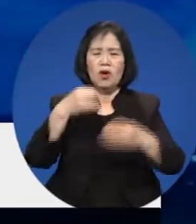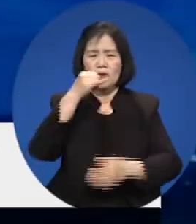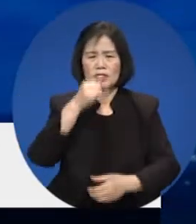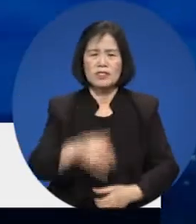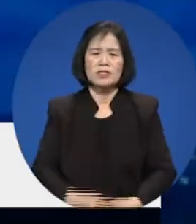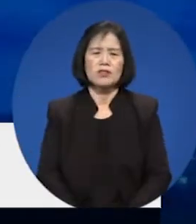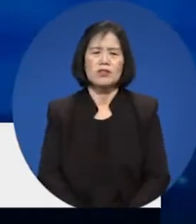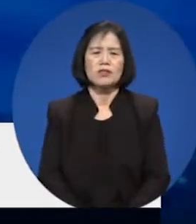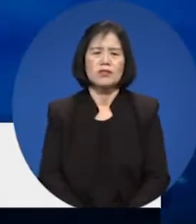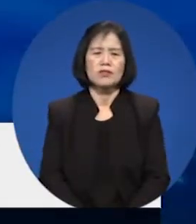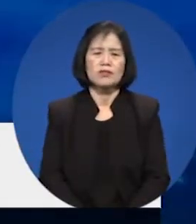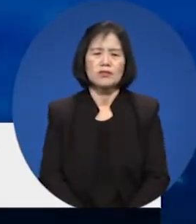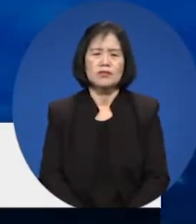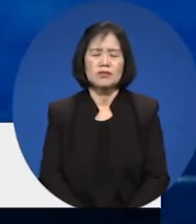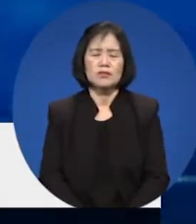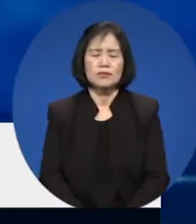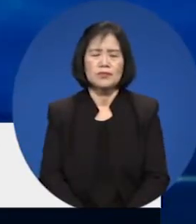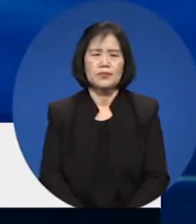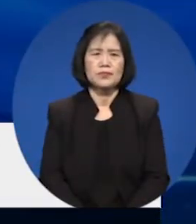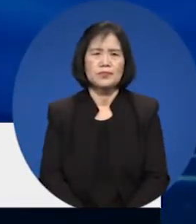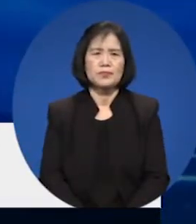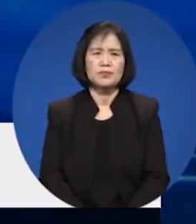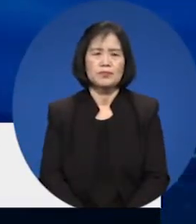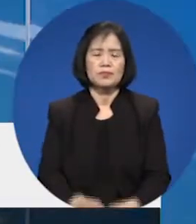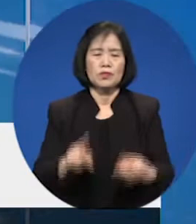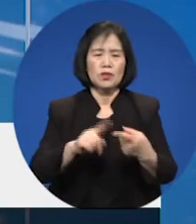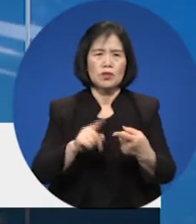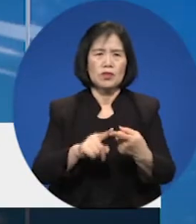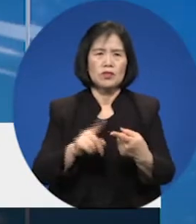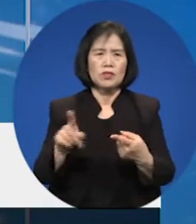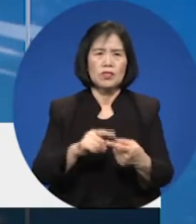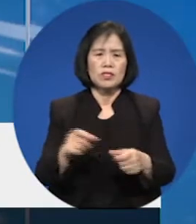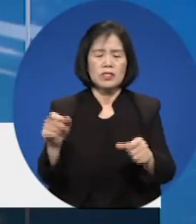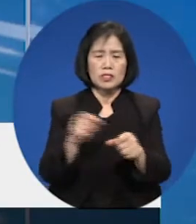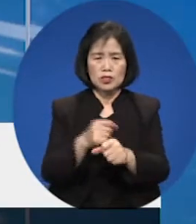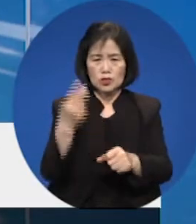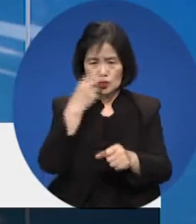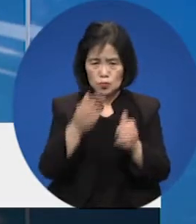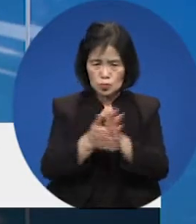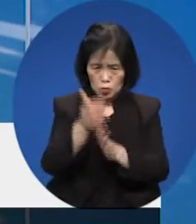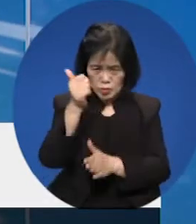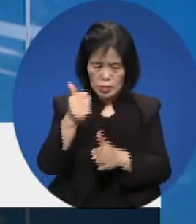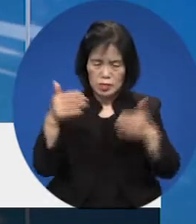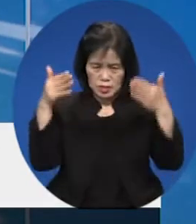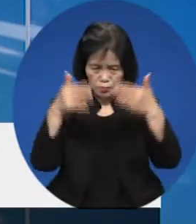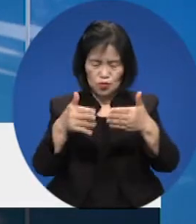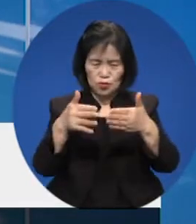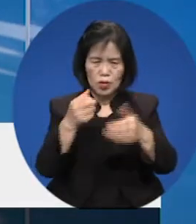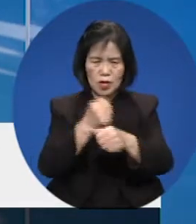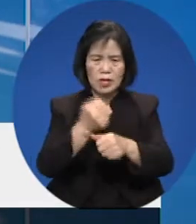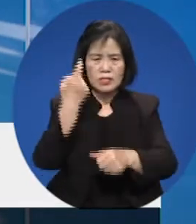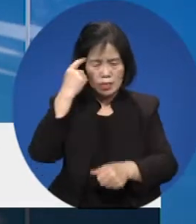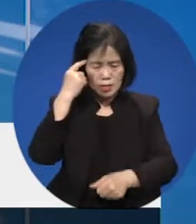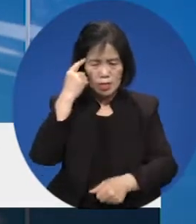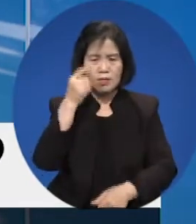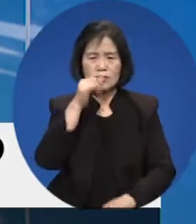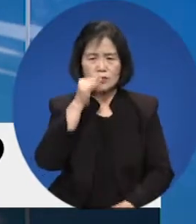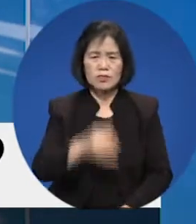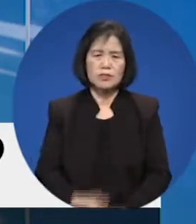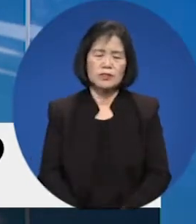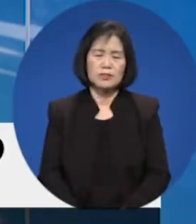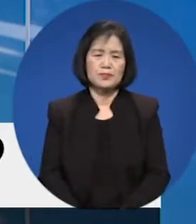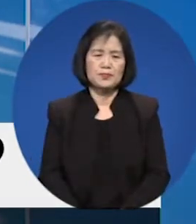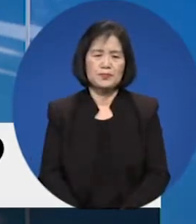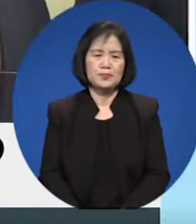그러면 표는 거 아님 어떻게 해야 되는 겁니까 부문에 대해서는 뭐 즉시 버린 짝수 그래서 집중 할 거라고 저는 분명히 생각을 합니다 4